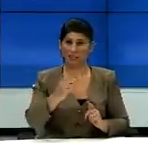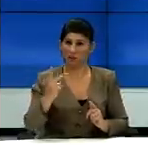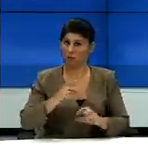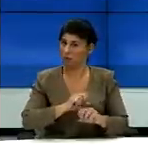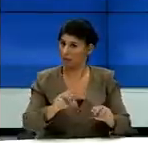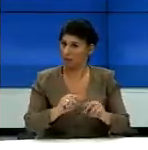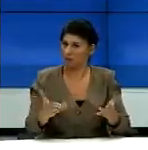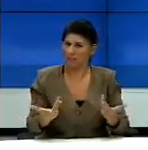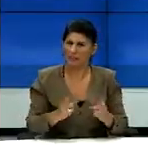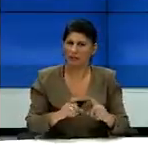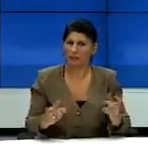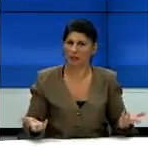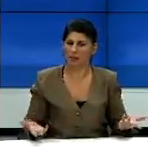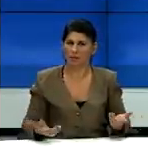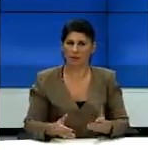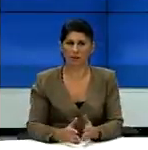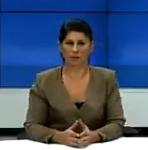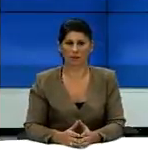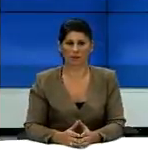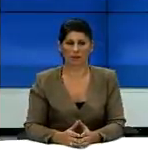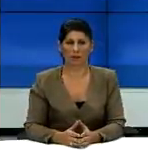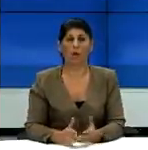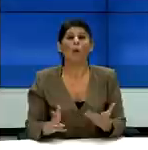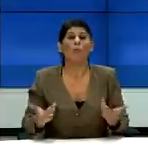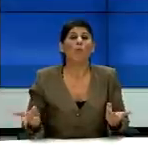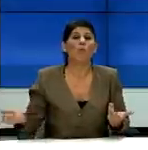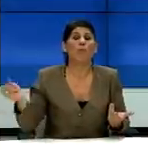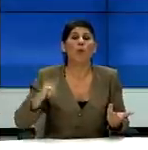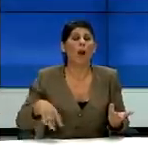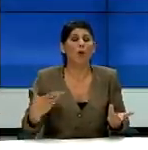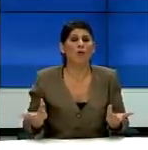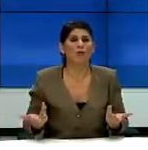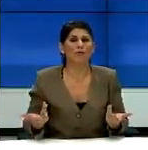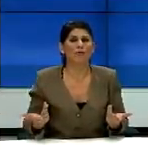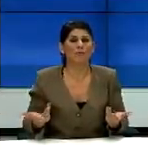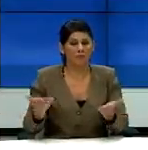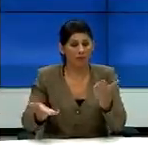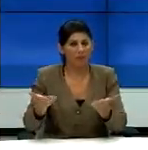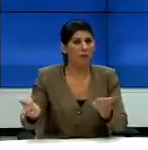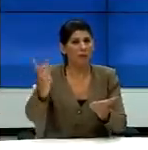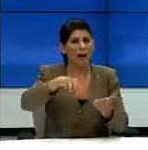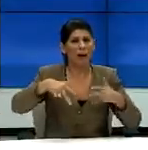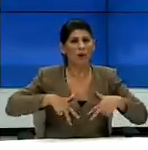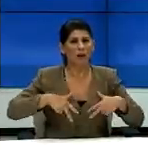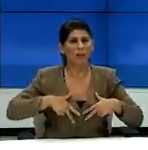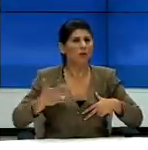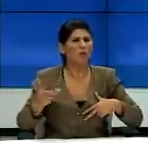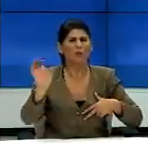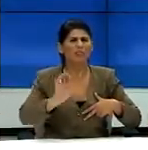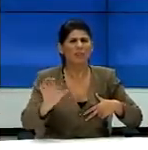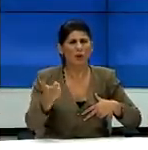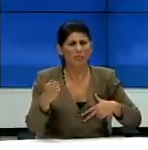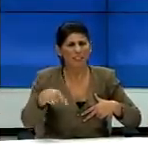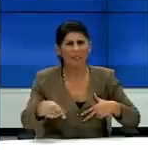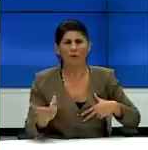Τι είναι αυτά τα πράγματα? Πού αλλού, λοιπόν, λέτε, πού αλλού, για να συγκρίνουμε με άλλες χώρες της Ευρώπης, πού αλλού γίνεται αυτό?